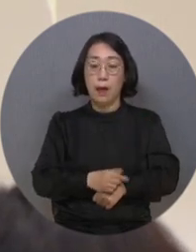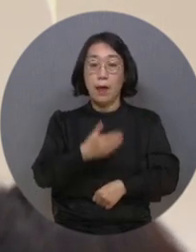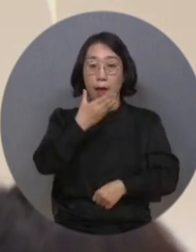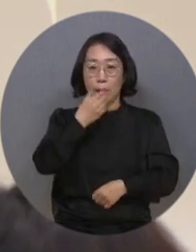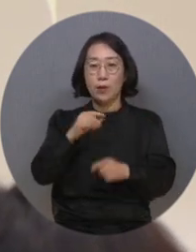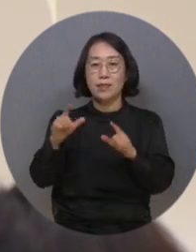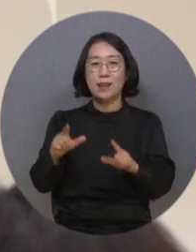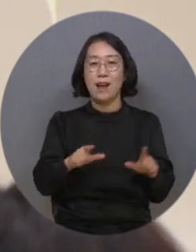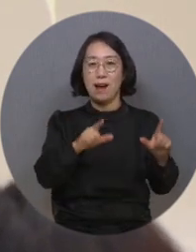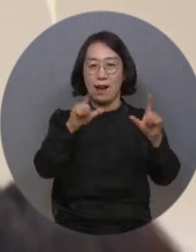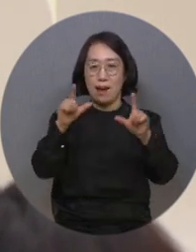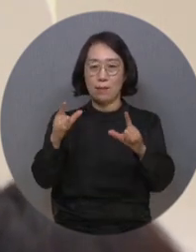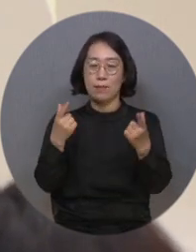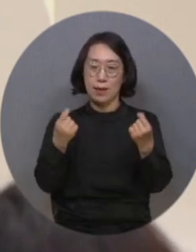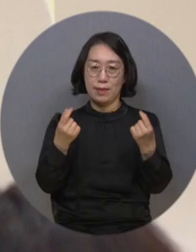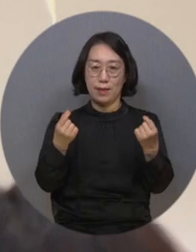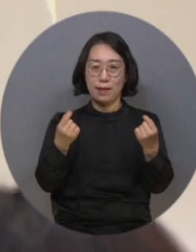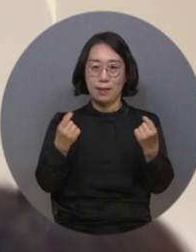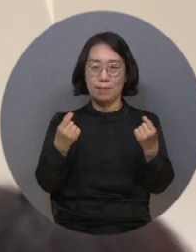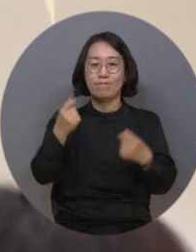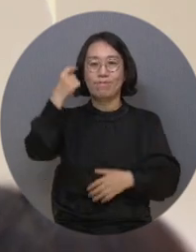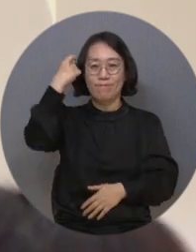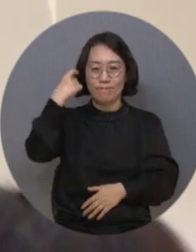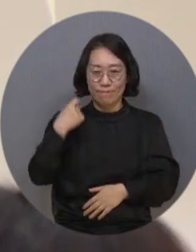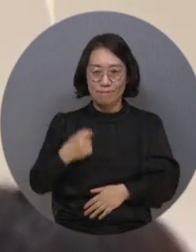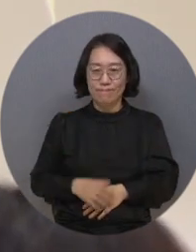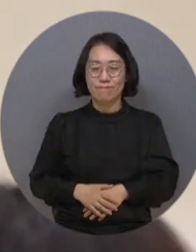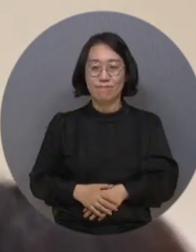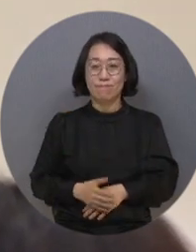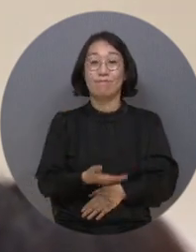행복한 삶이 아니겠나 그렇게 여겨집니다.